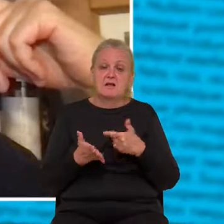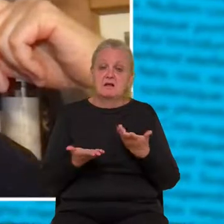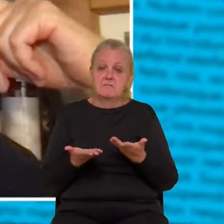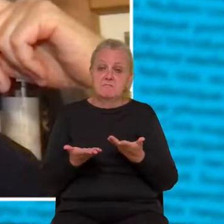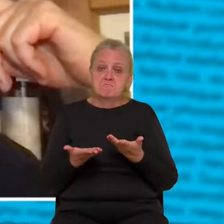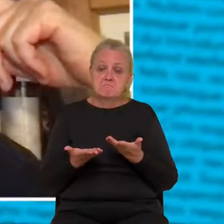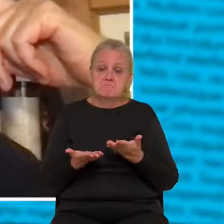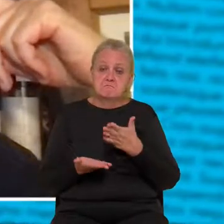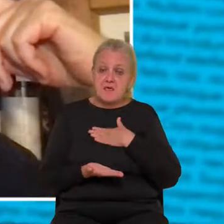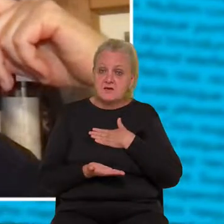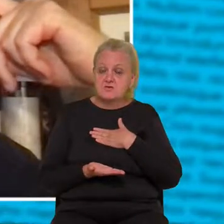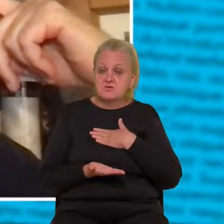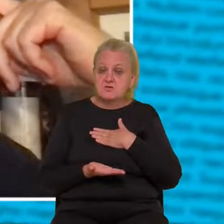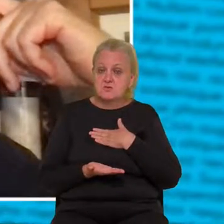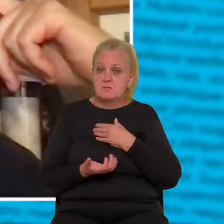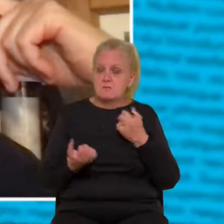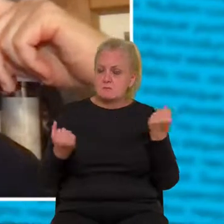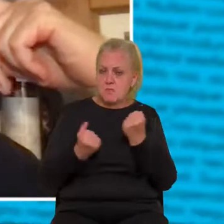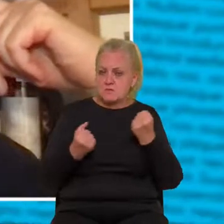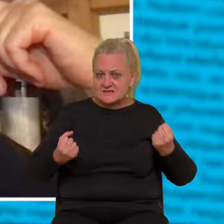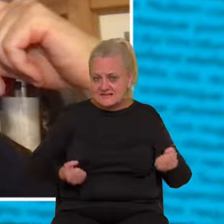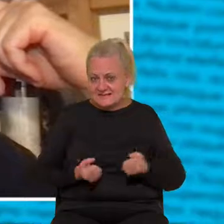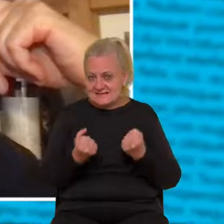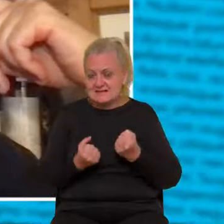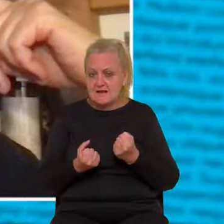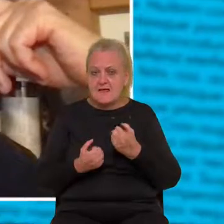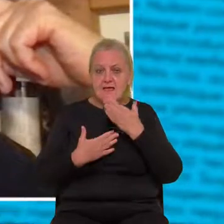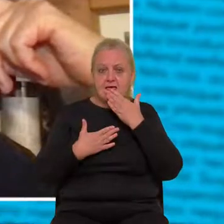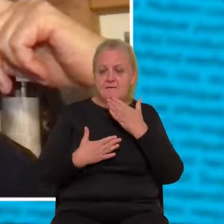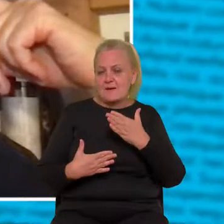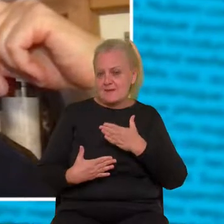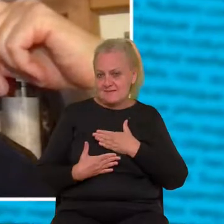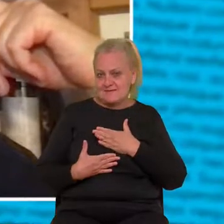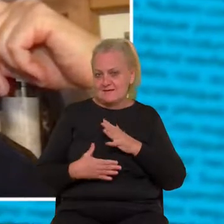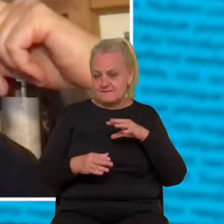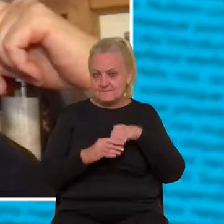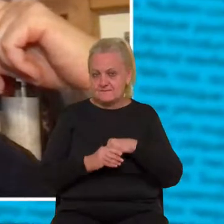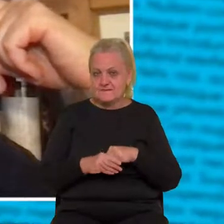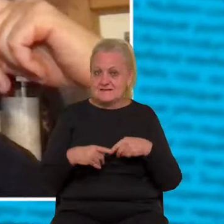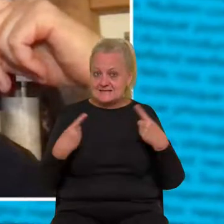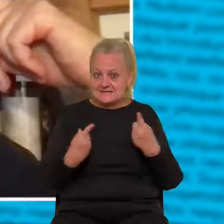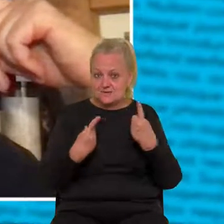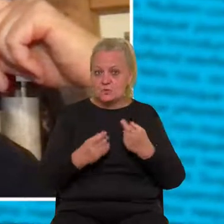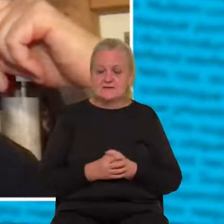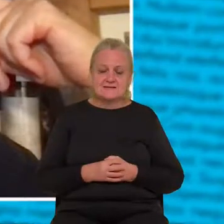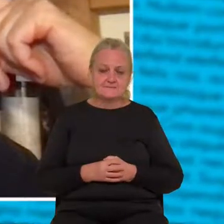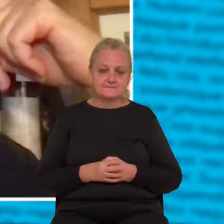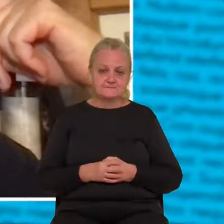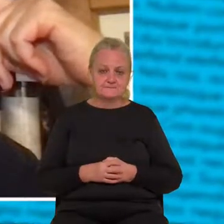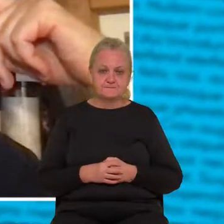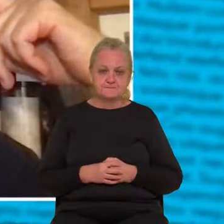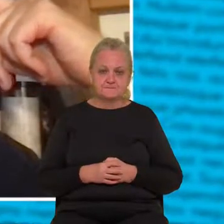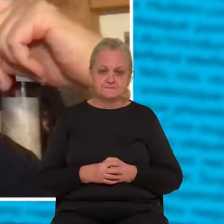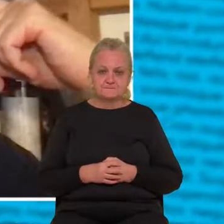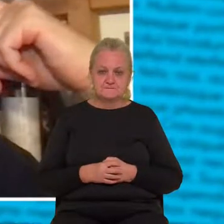jednak mieć głębokie zaangażowanie z empatią w daną sytuację.